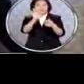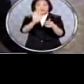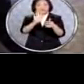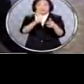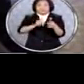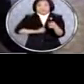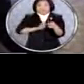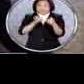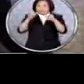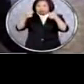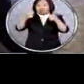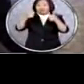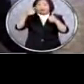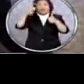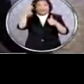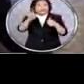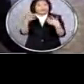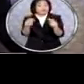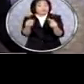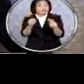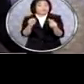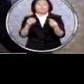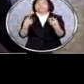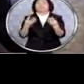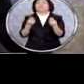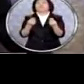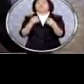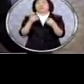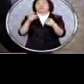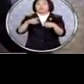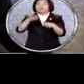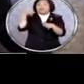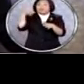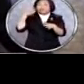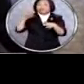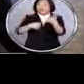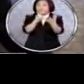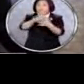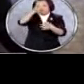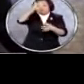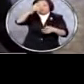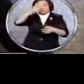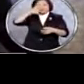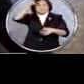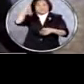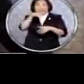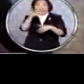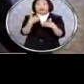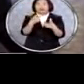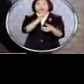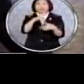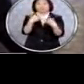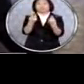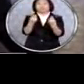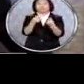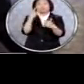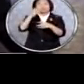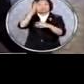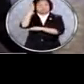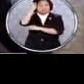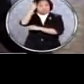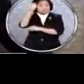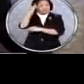的没有九二共识，连当时参与谈判的辜政府先生都说没有。如果要一个政府一个领导